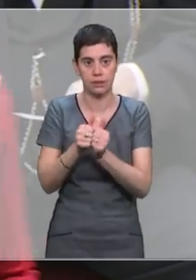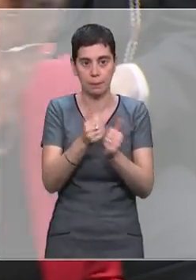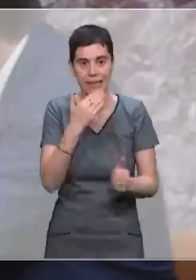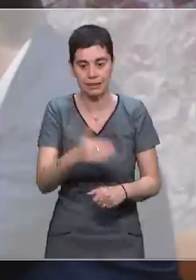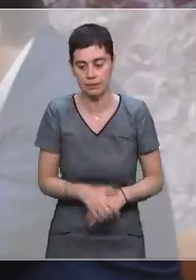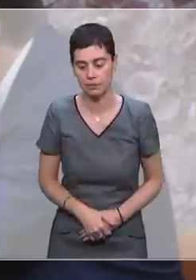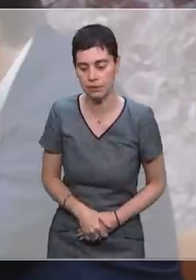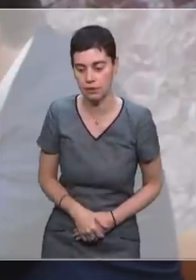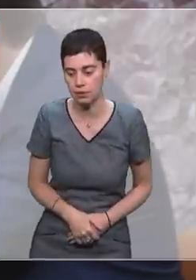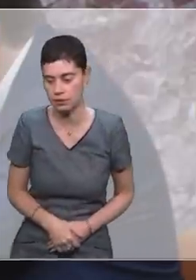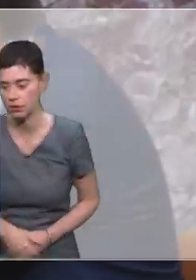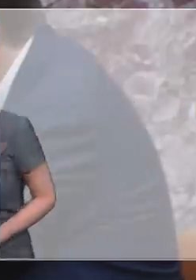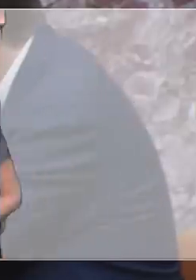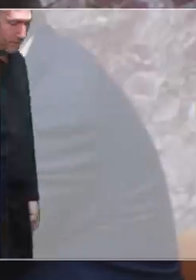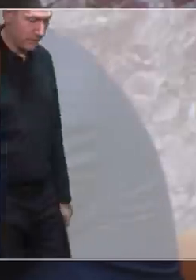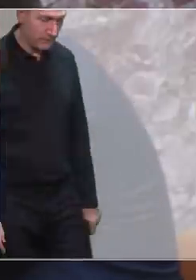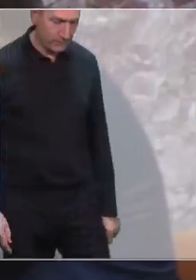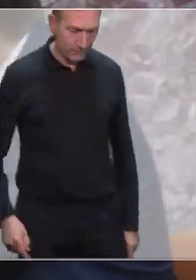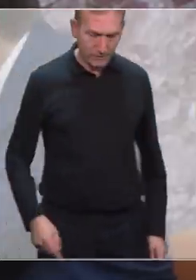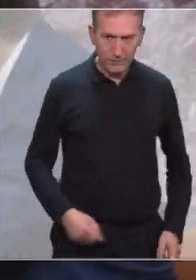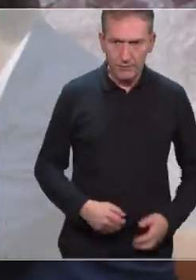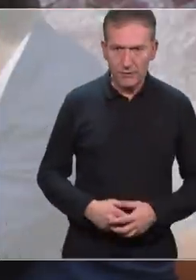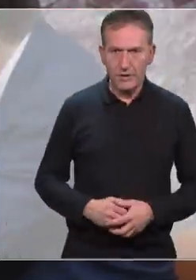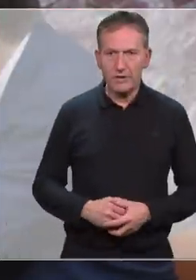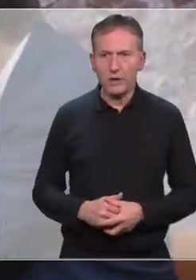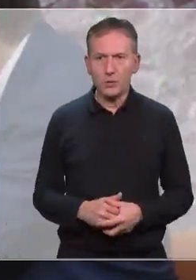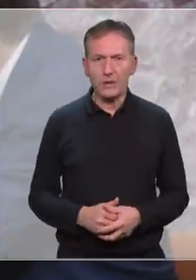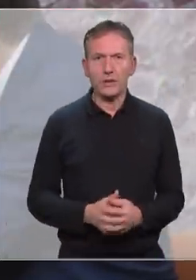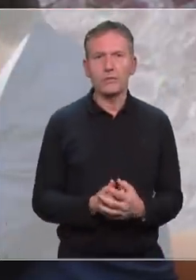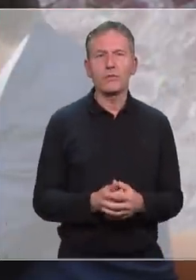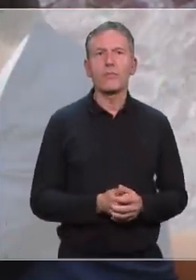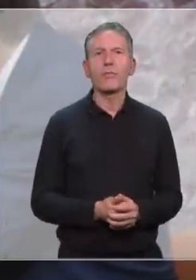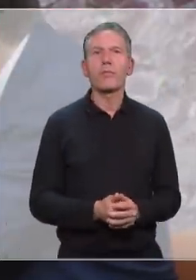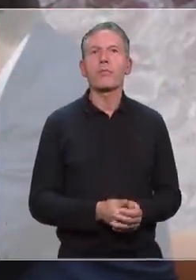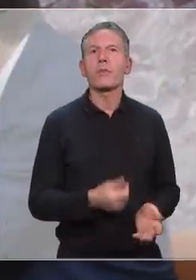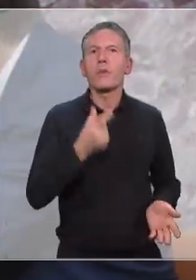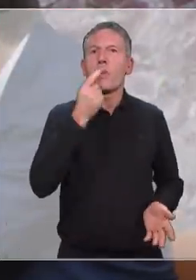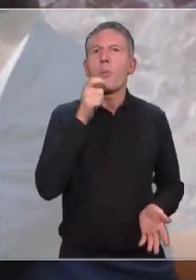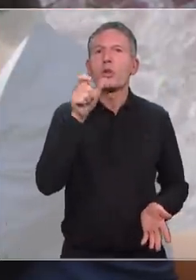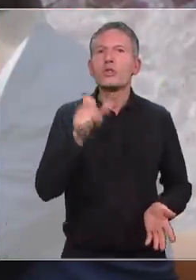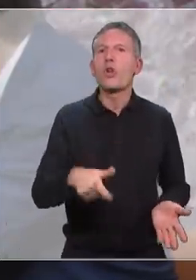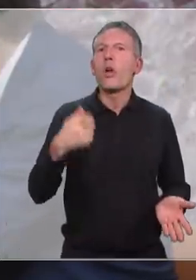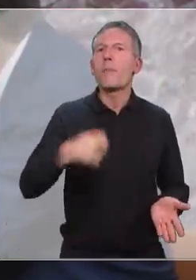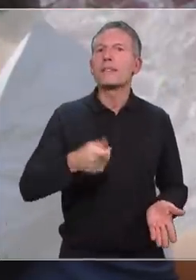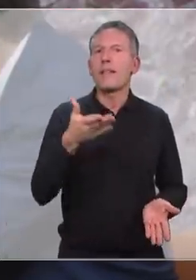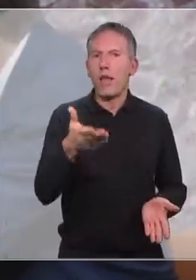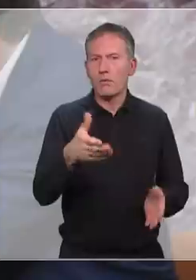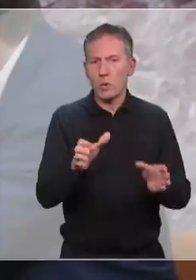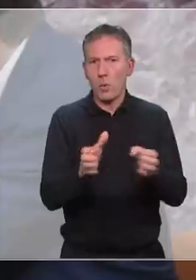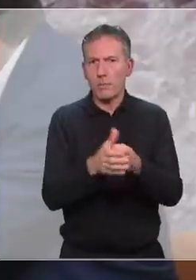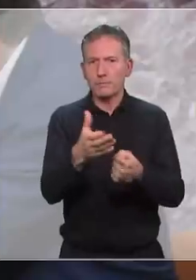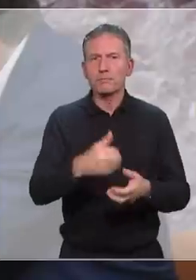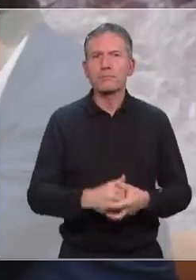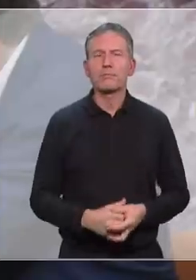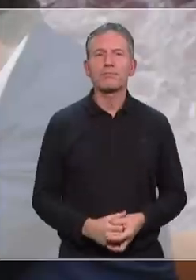remercie. Je vous remercie, Madame la Première Ministre. La parole est à Monsieur le Président Marleix pour le groupe. Merci, Madame la